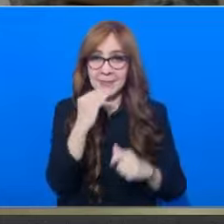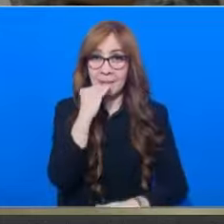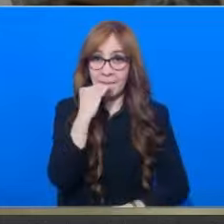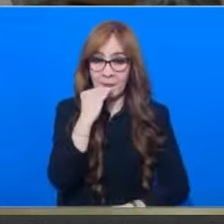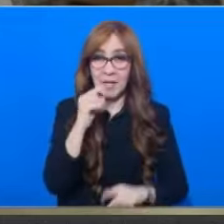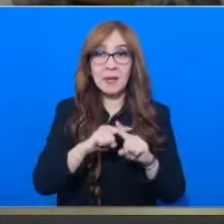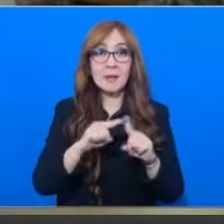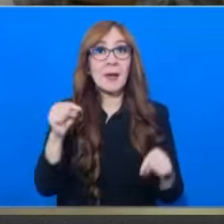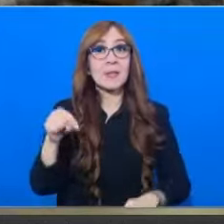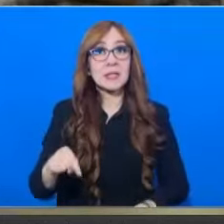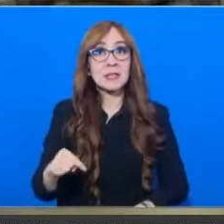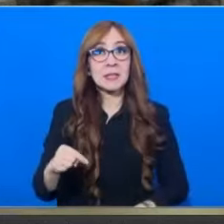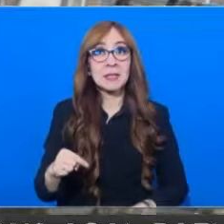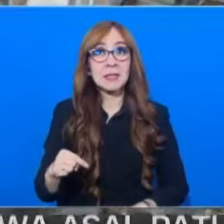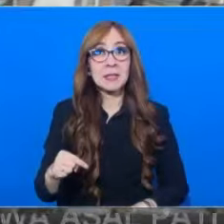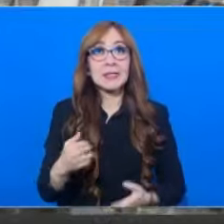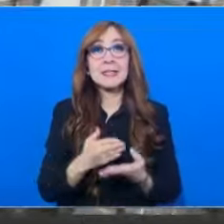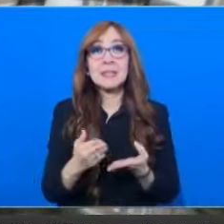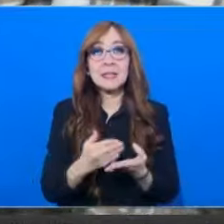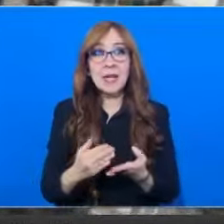pakai ampas tahu. Pakai ampas tahu.